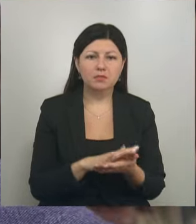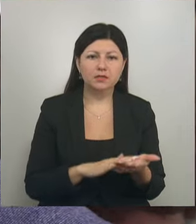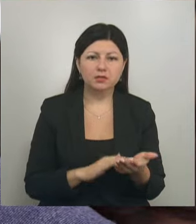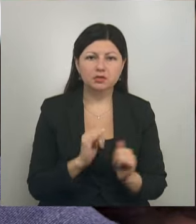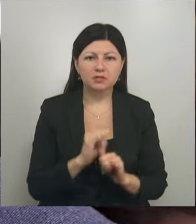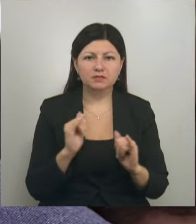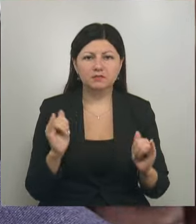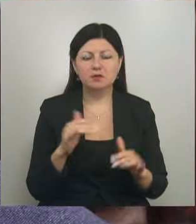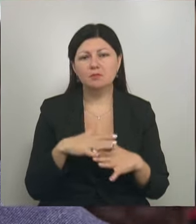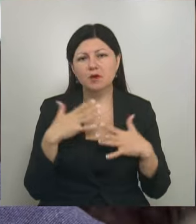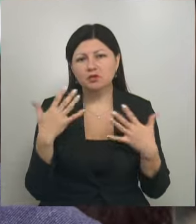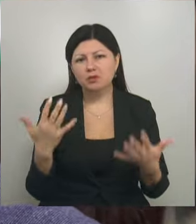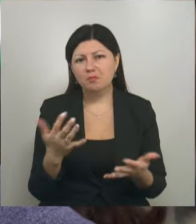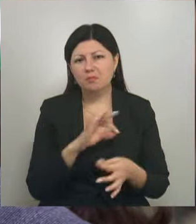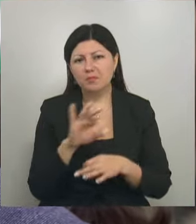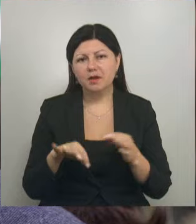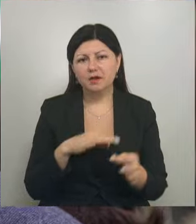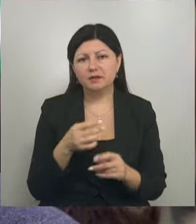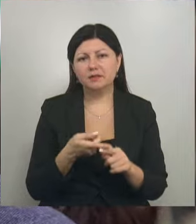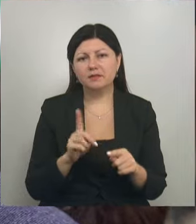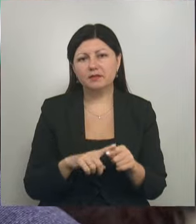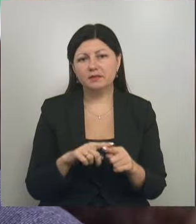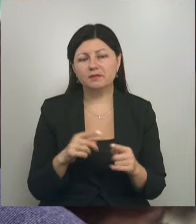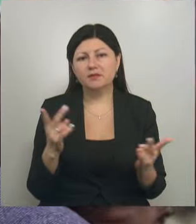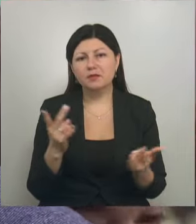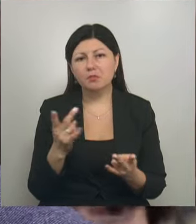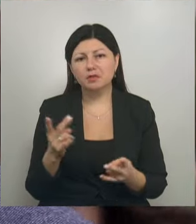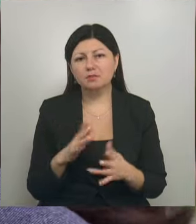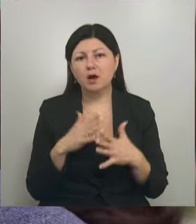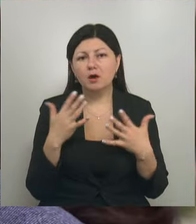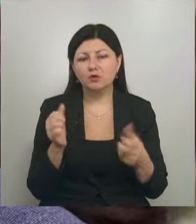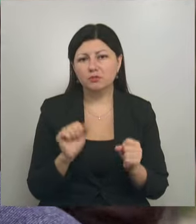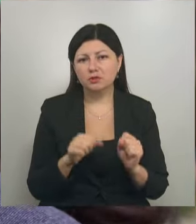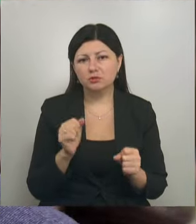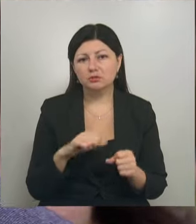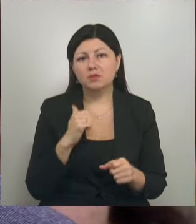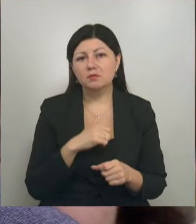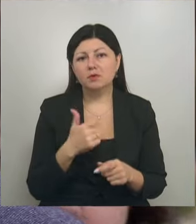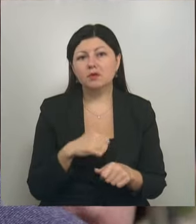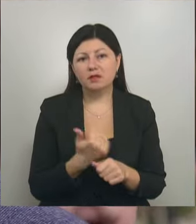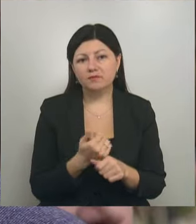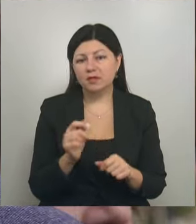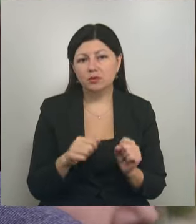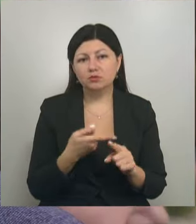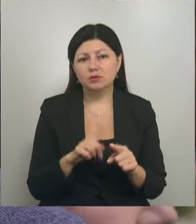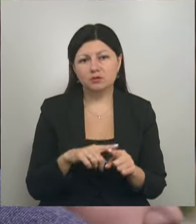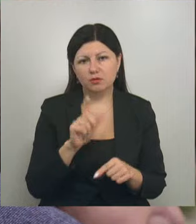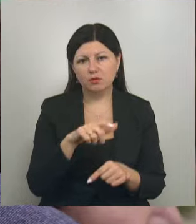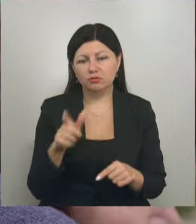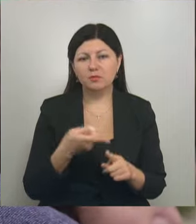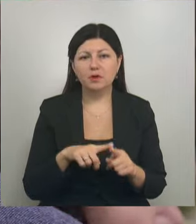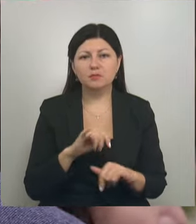очень масштабные проекты. Для этих масштабных проектов необходимы огромные ресурсы. Самый наш главный ресурс – это люди. Поэтому мы